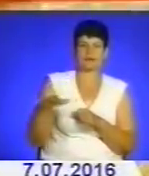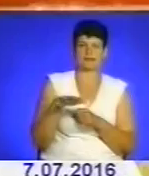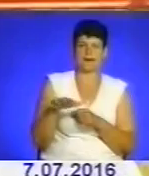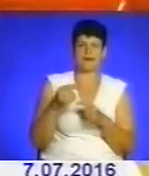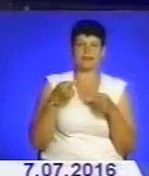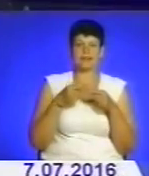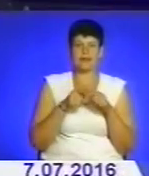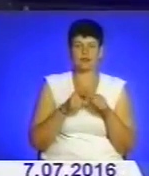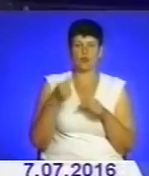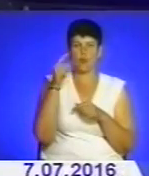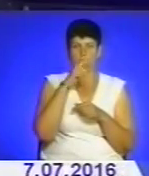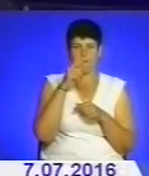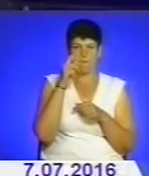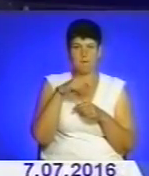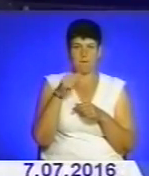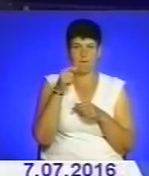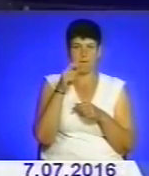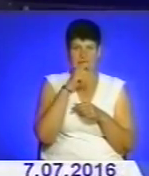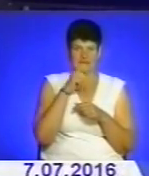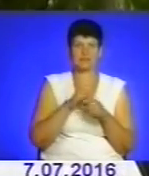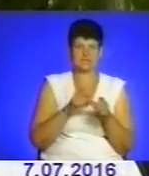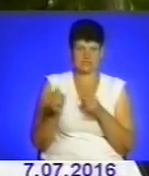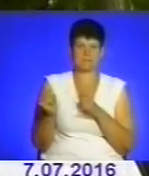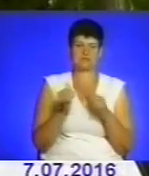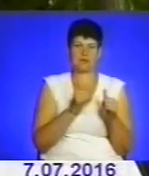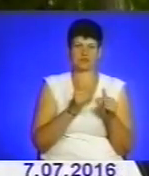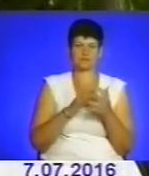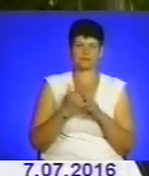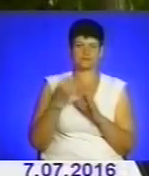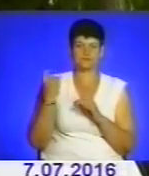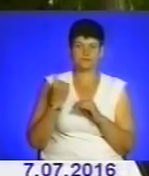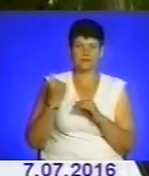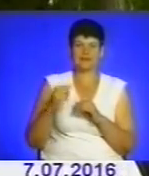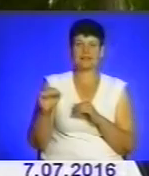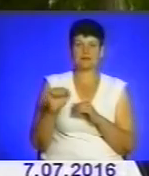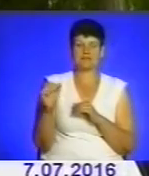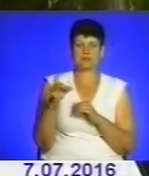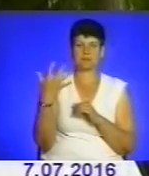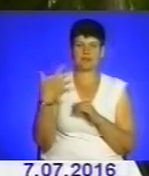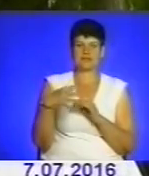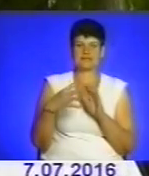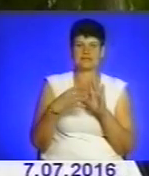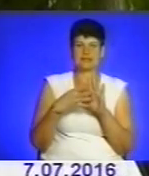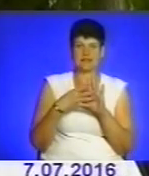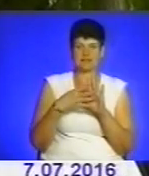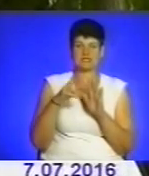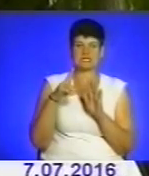пальним сільськогосподарські підприємства забезпечені. Теребовлянський район – 59